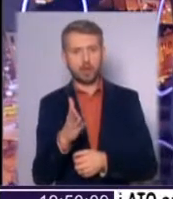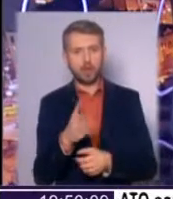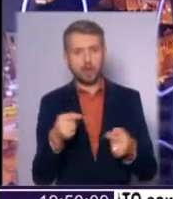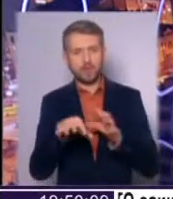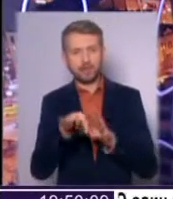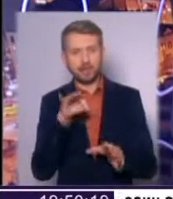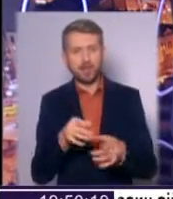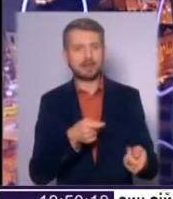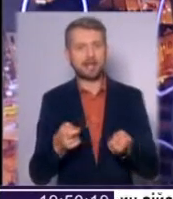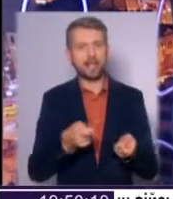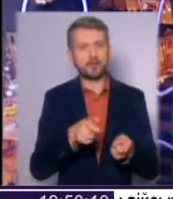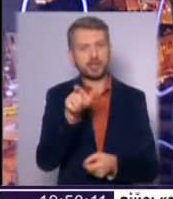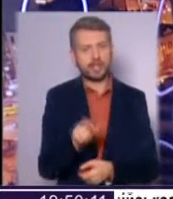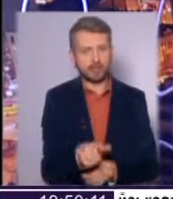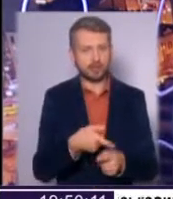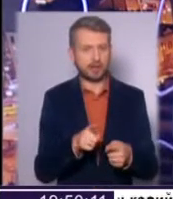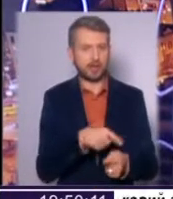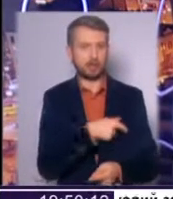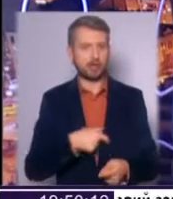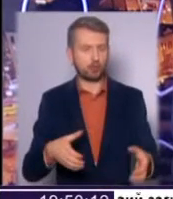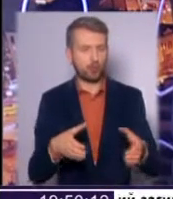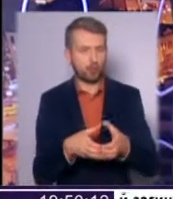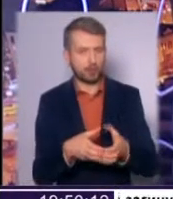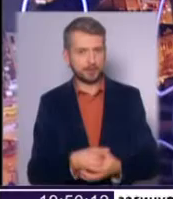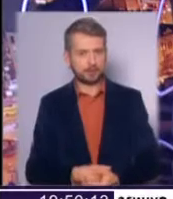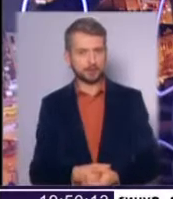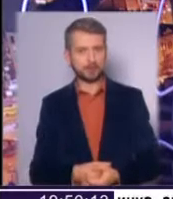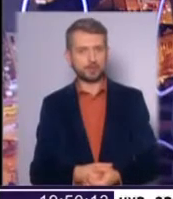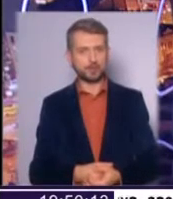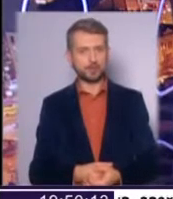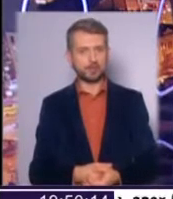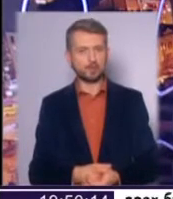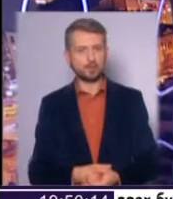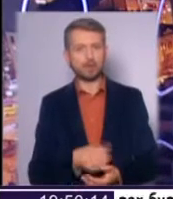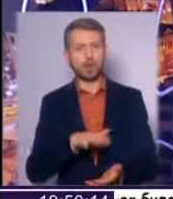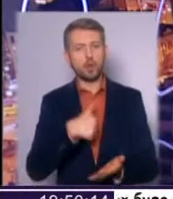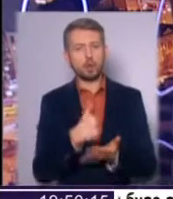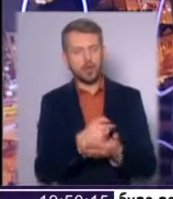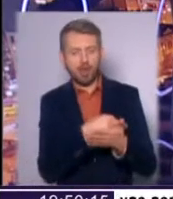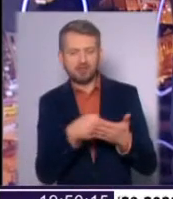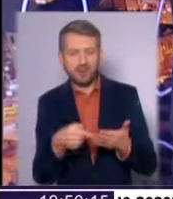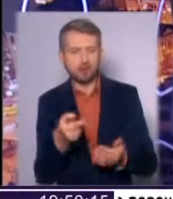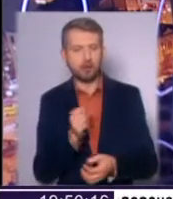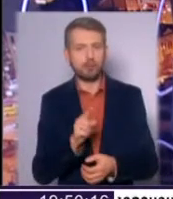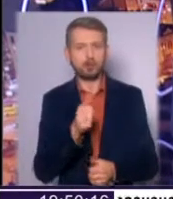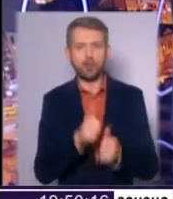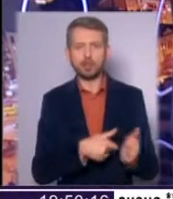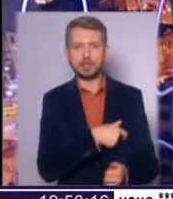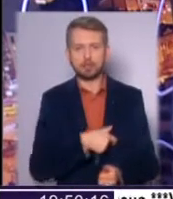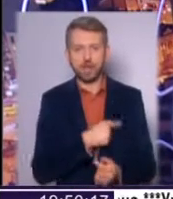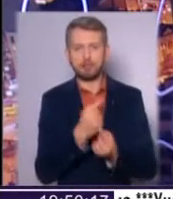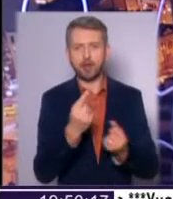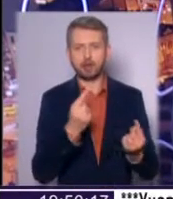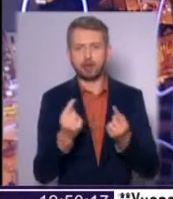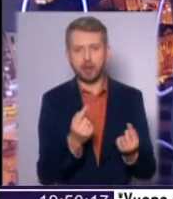визначатися керівник цієї депутатської групи. Знову ж, головний акцент ставиться на тому, що кожен депутат-мажоритарник